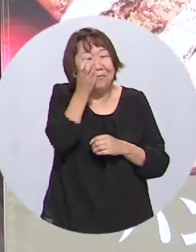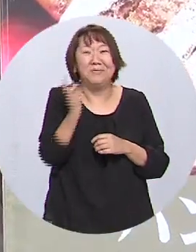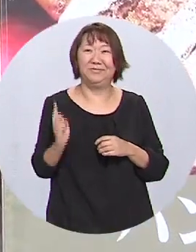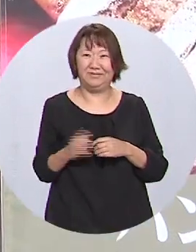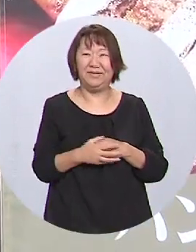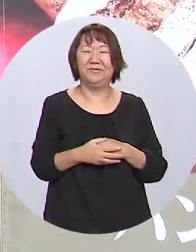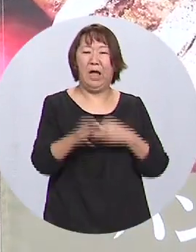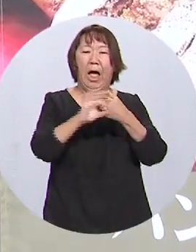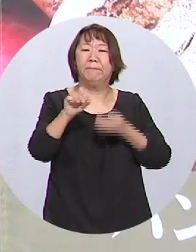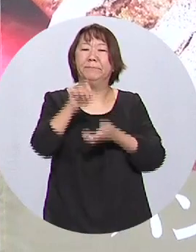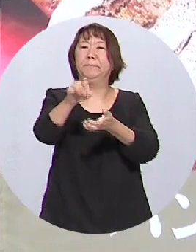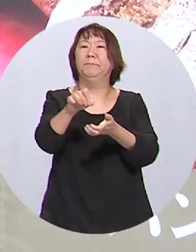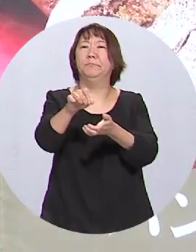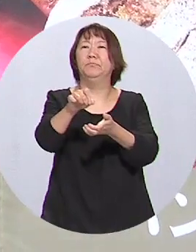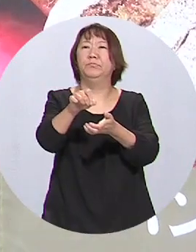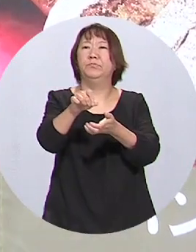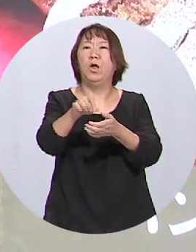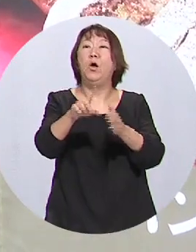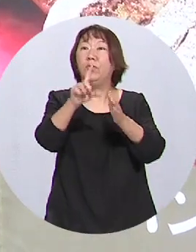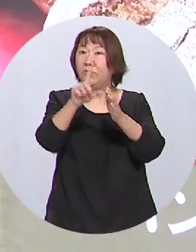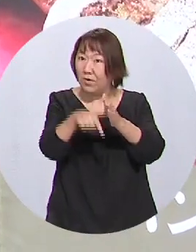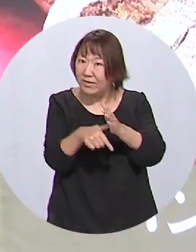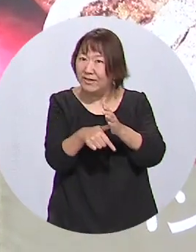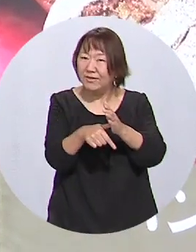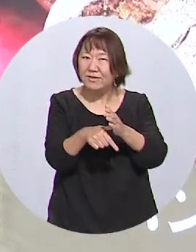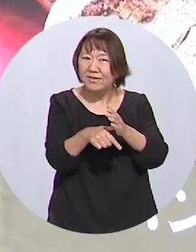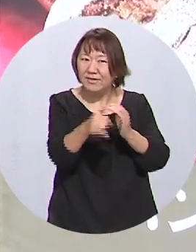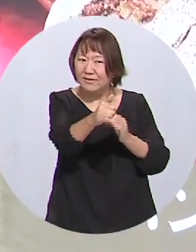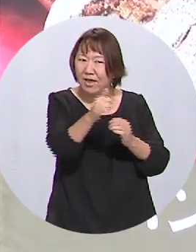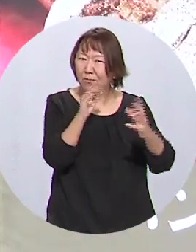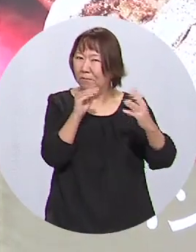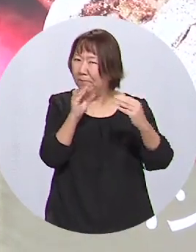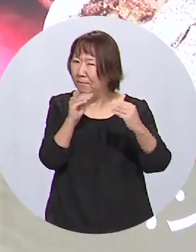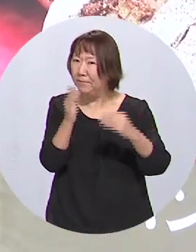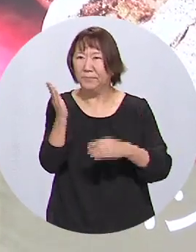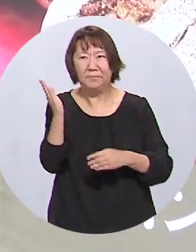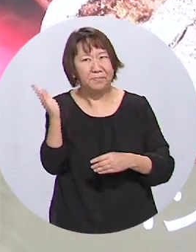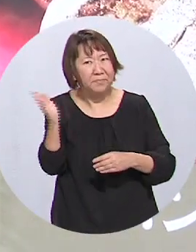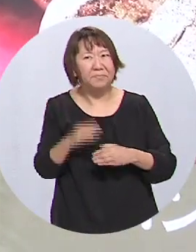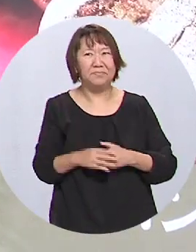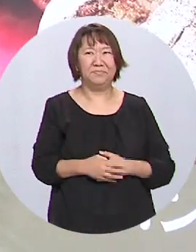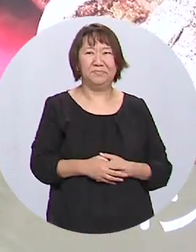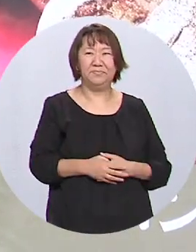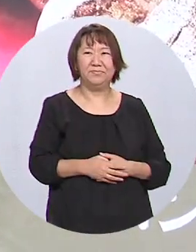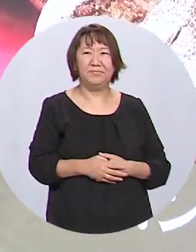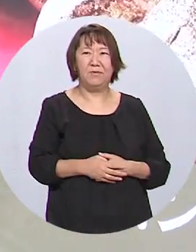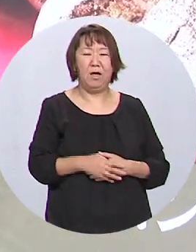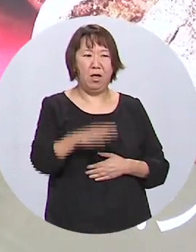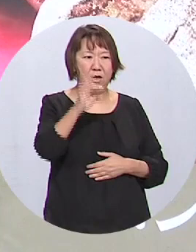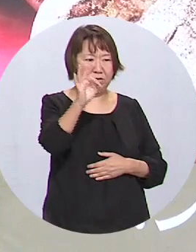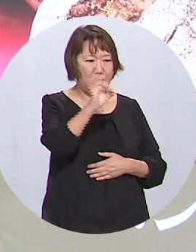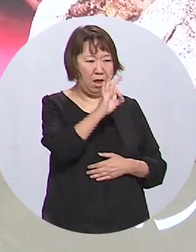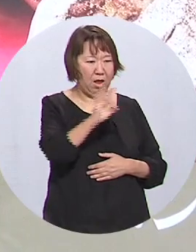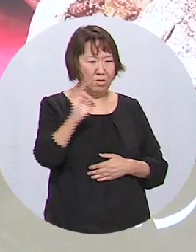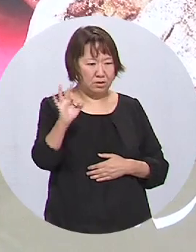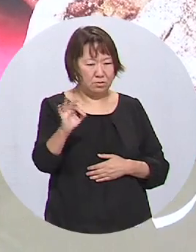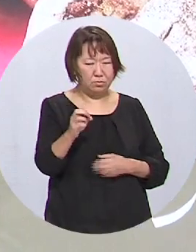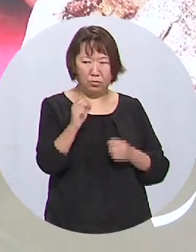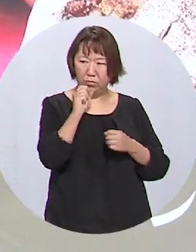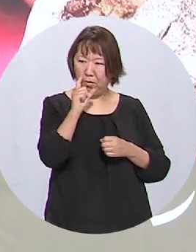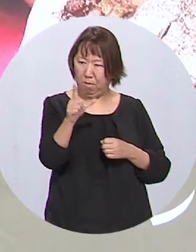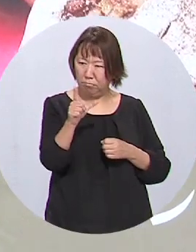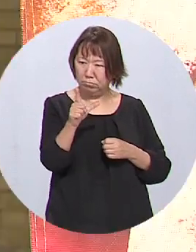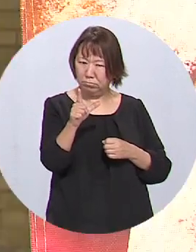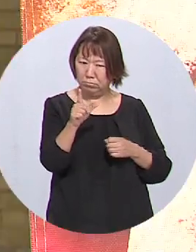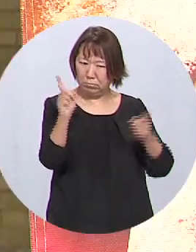ね。その時のことを伊藤さんはこう振り返ります。 景品としてパンを皆さん